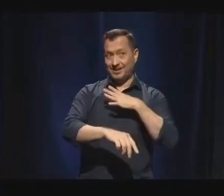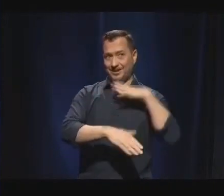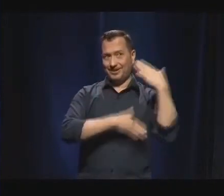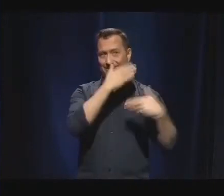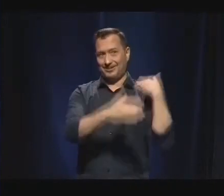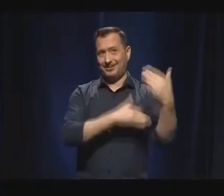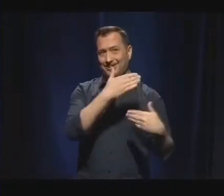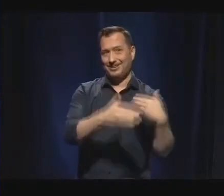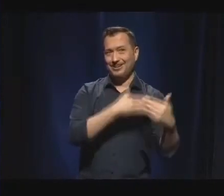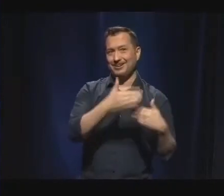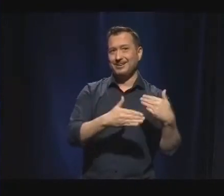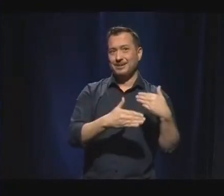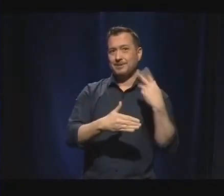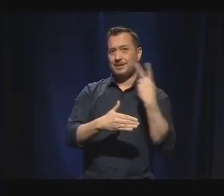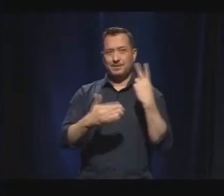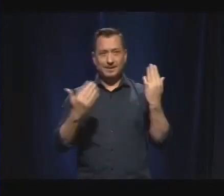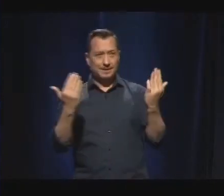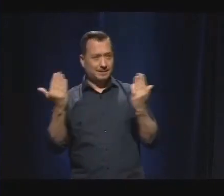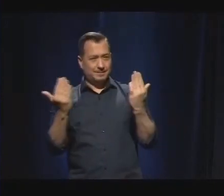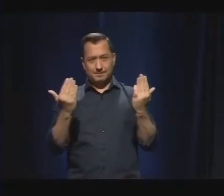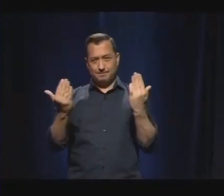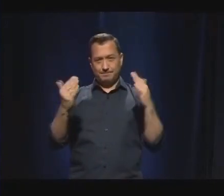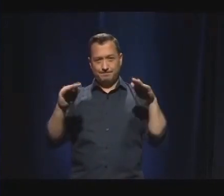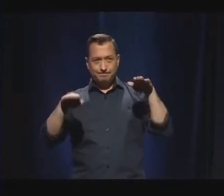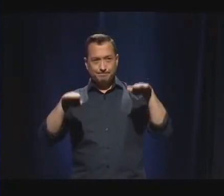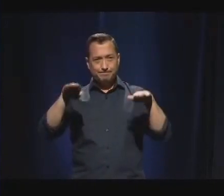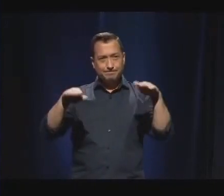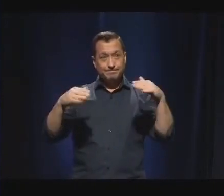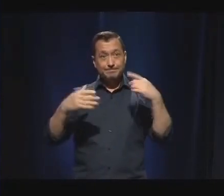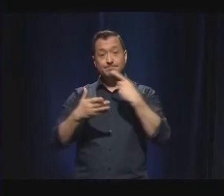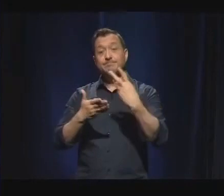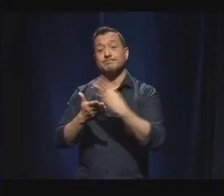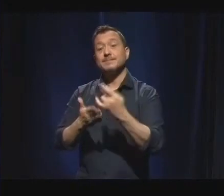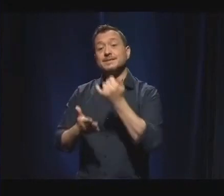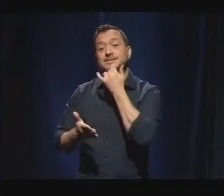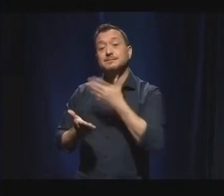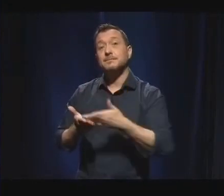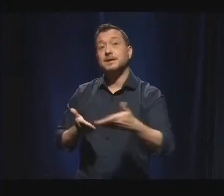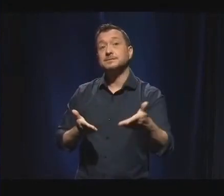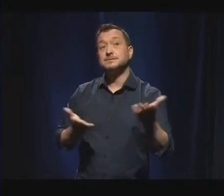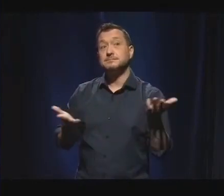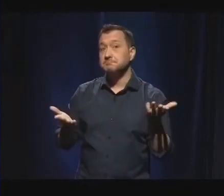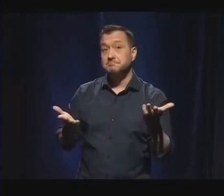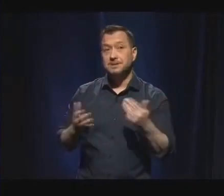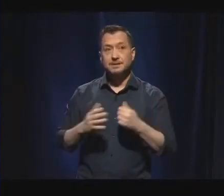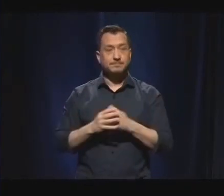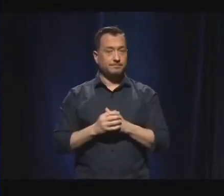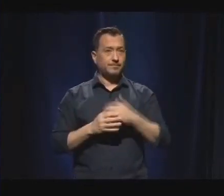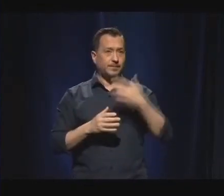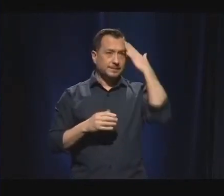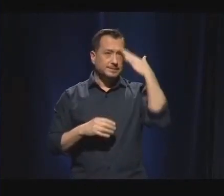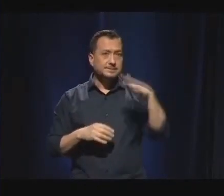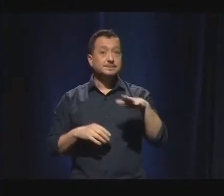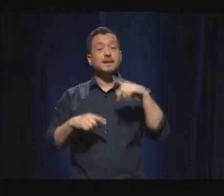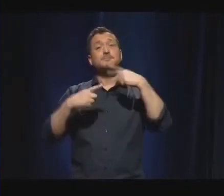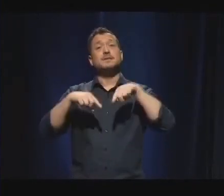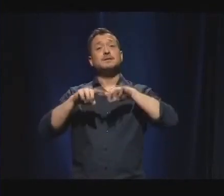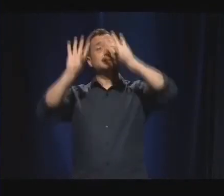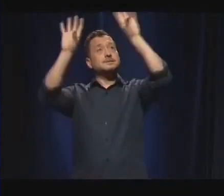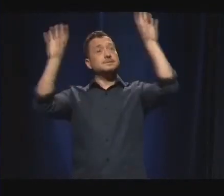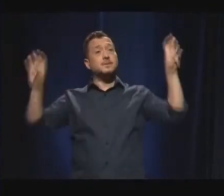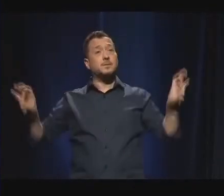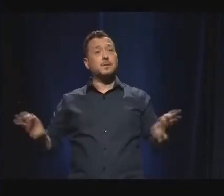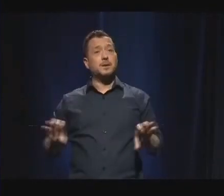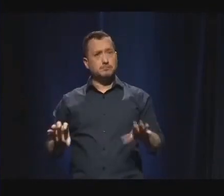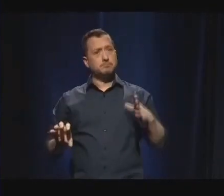bon, d'abord, quand on regarde les régions, il y a des régions, quand on regarde les hôpitaux,